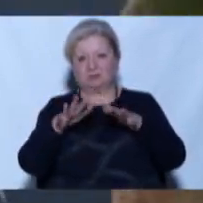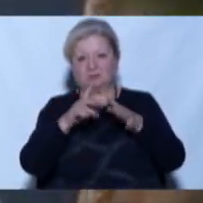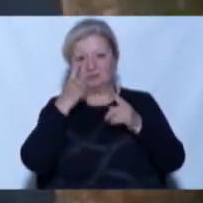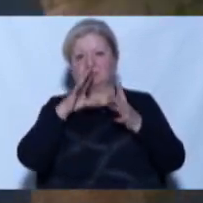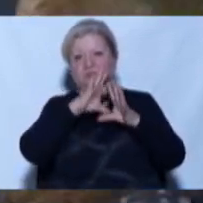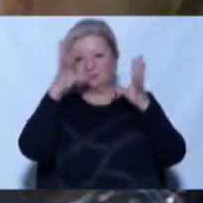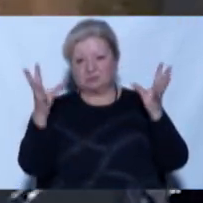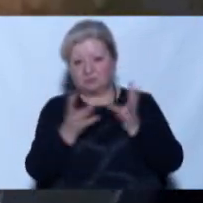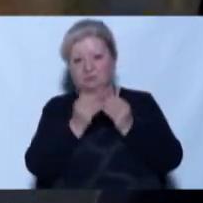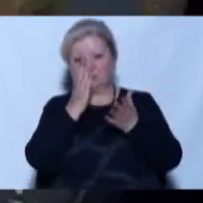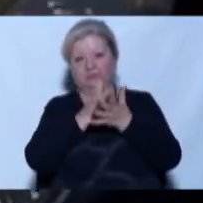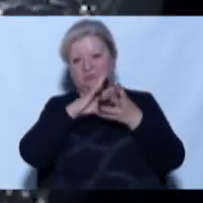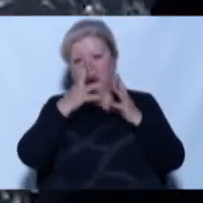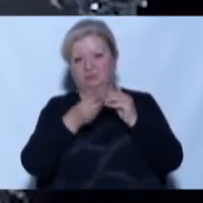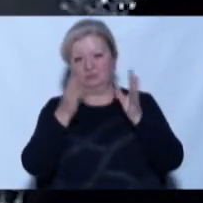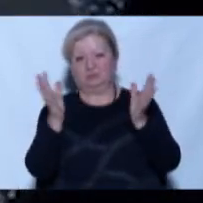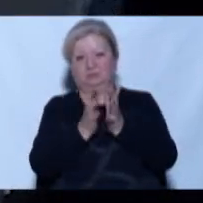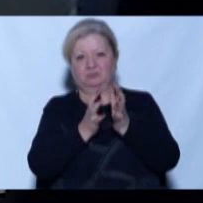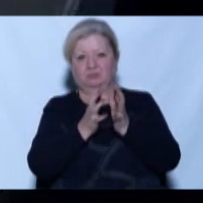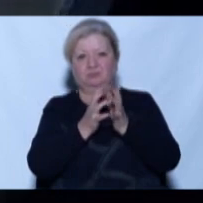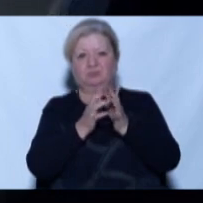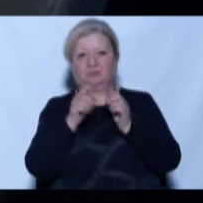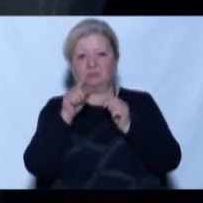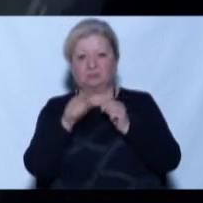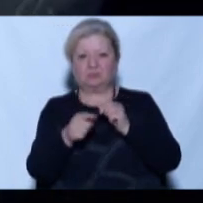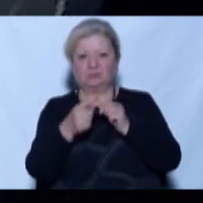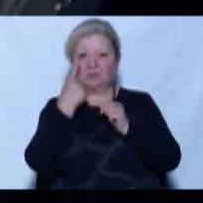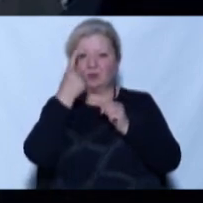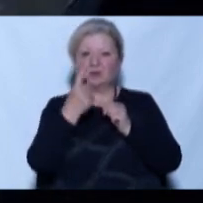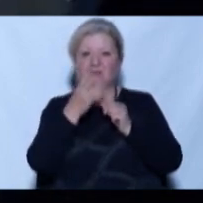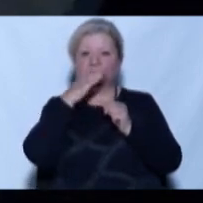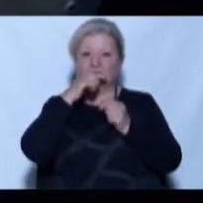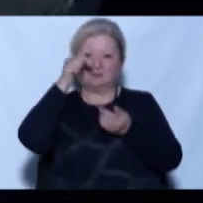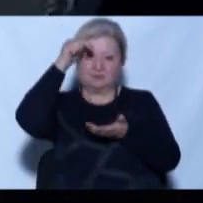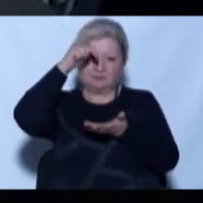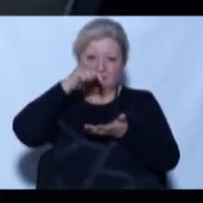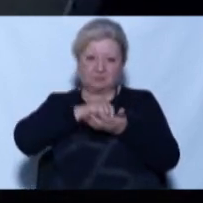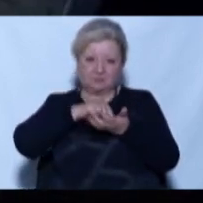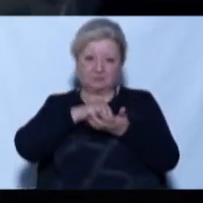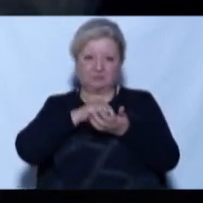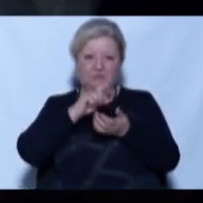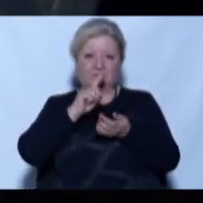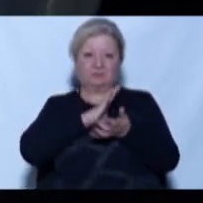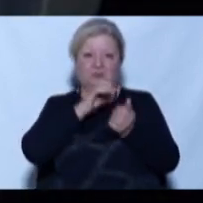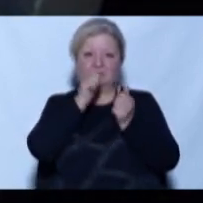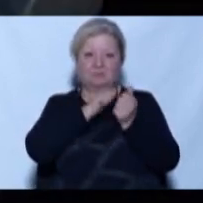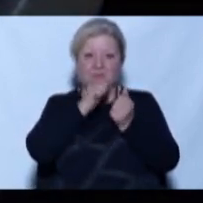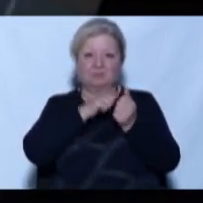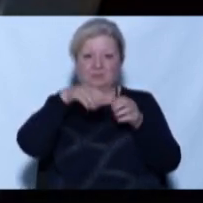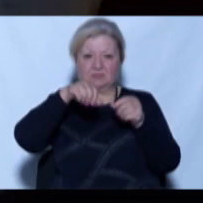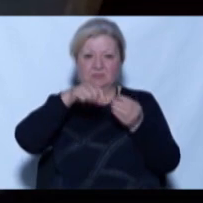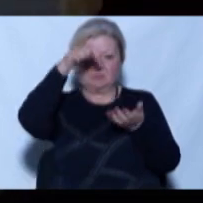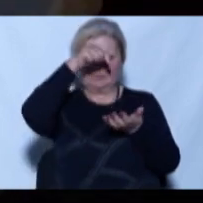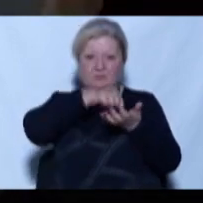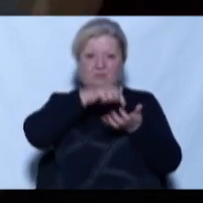მთლიანობას ქმნიან, მთლიან ჰიდროსფეროს ქმნიან. დიახაც, ერთი წყლის წვეთი, რომელიც ხმელეთზე მოვიდა, შეიძლება თავისი